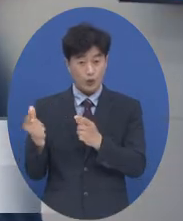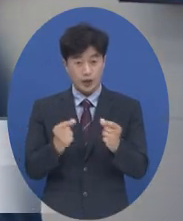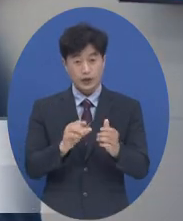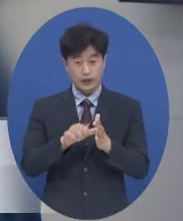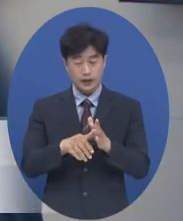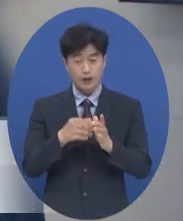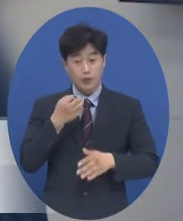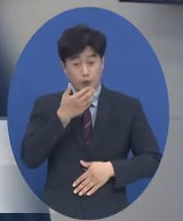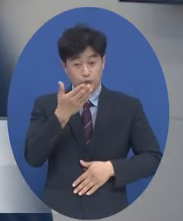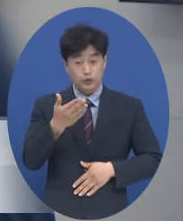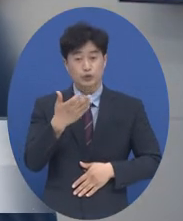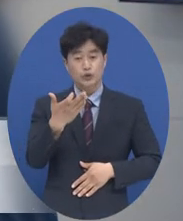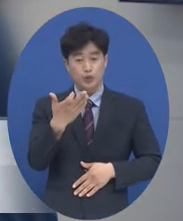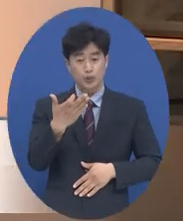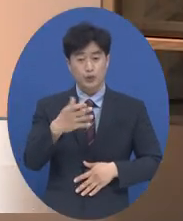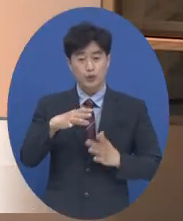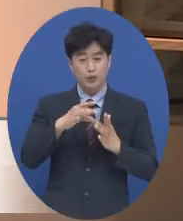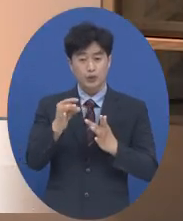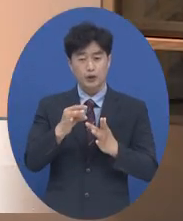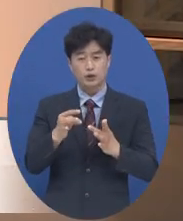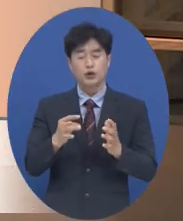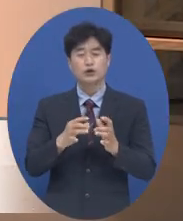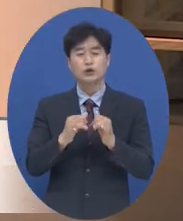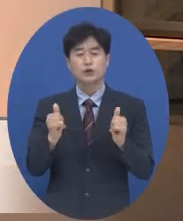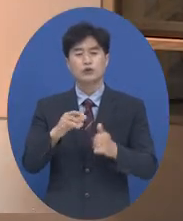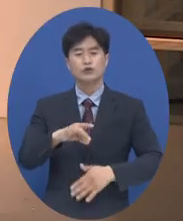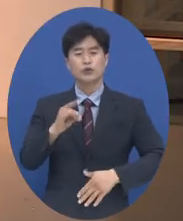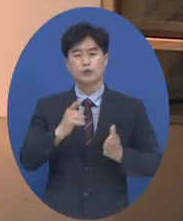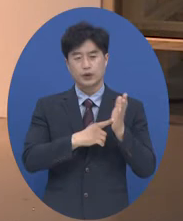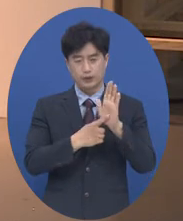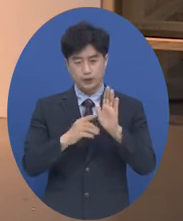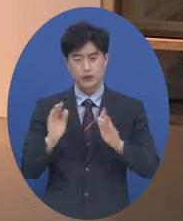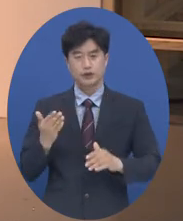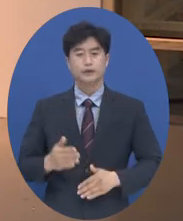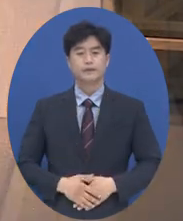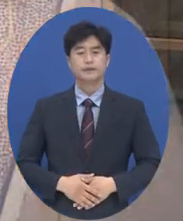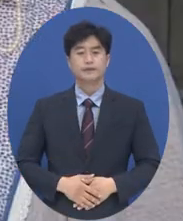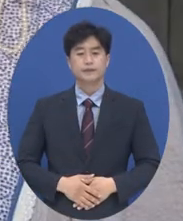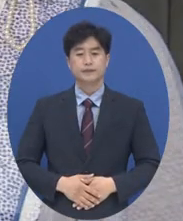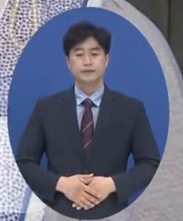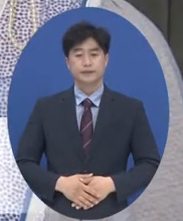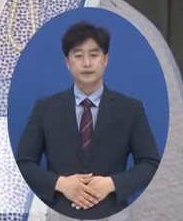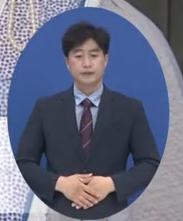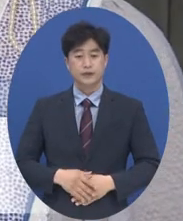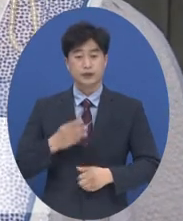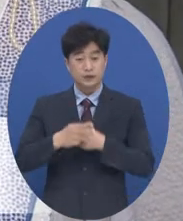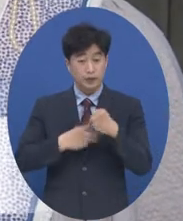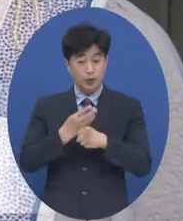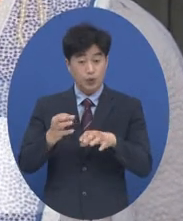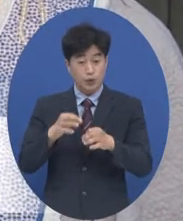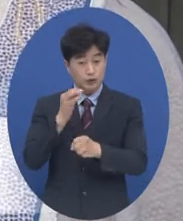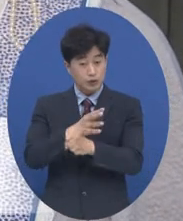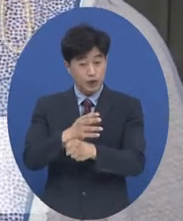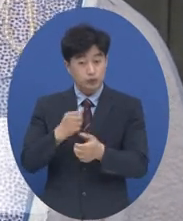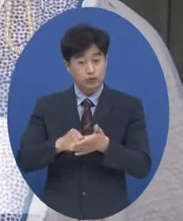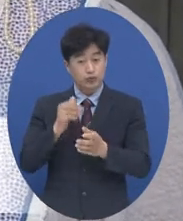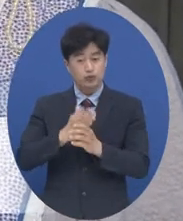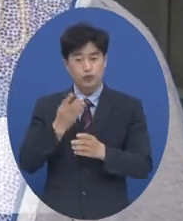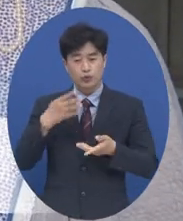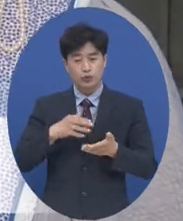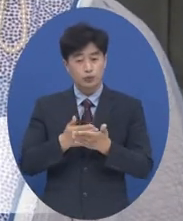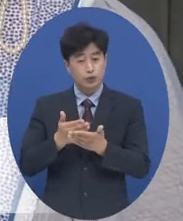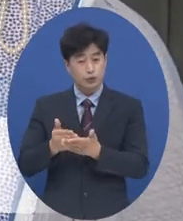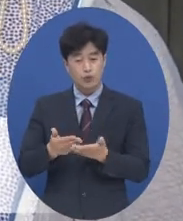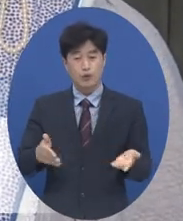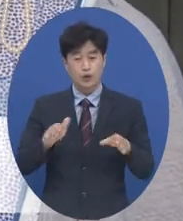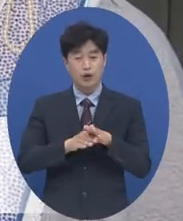있는 19점을 선정해 대중에게 처음으로 공개했습니다. 3년 동안 구입한 작품 중에 경기도 미술관에서